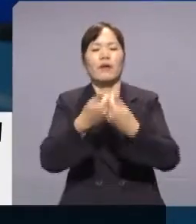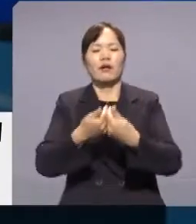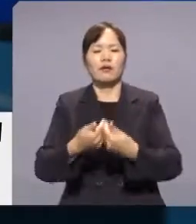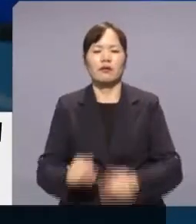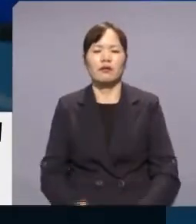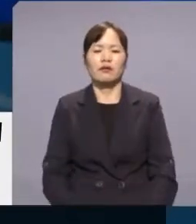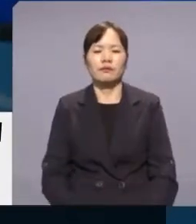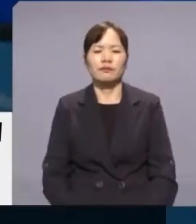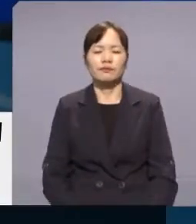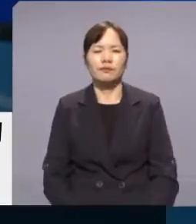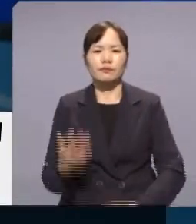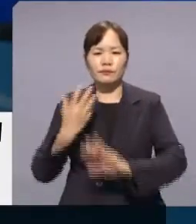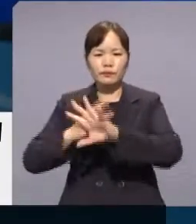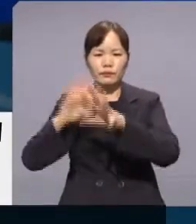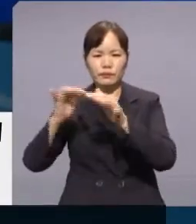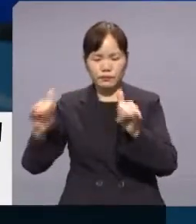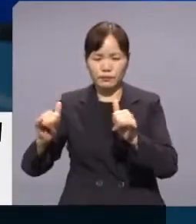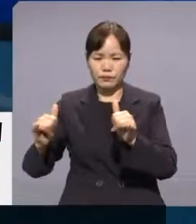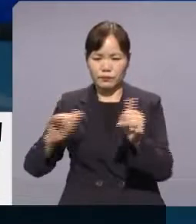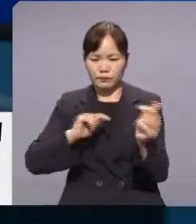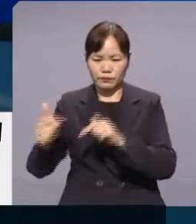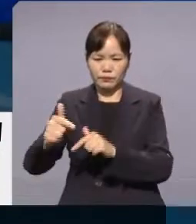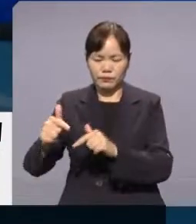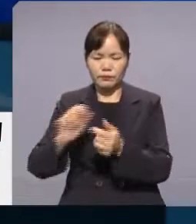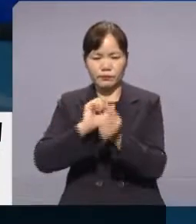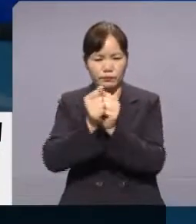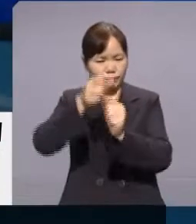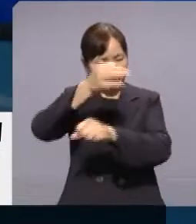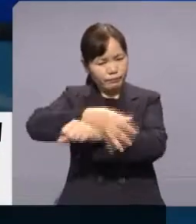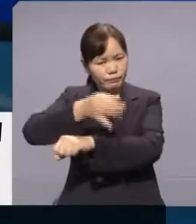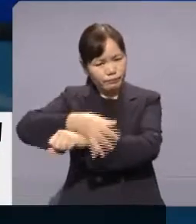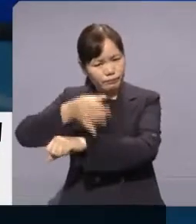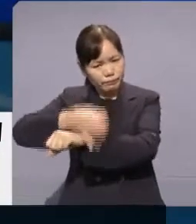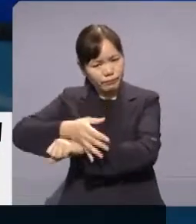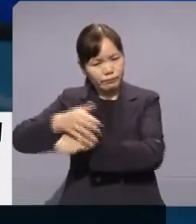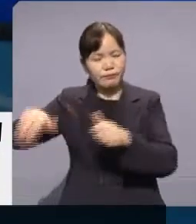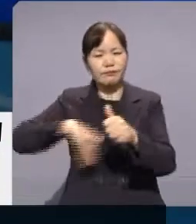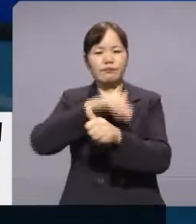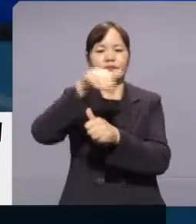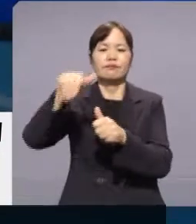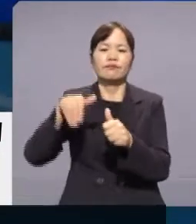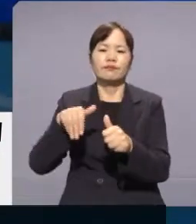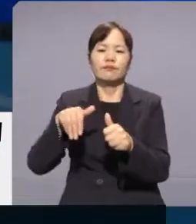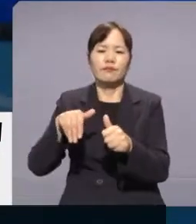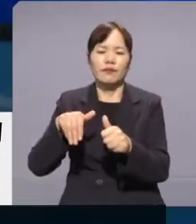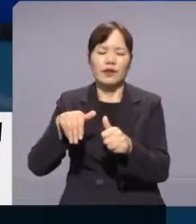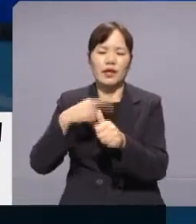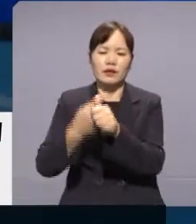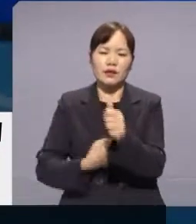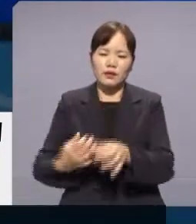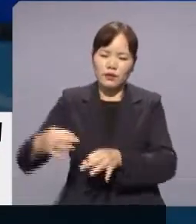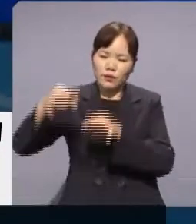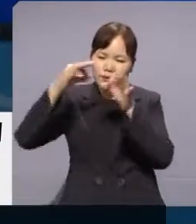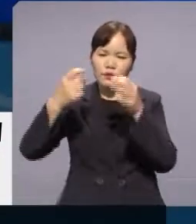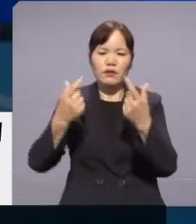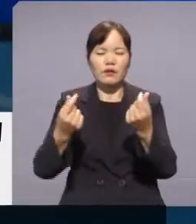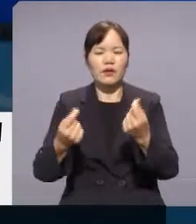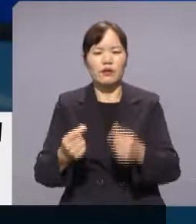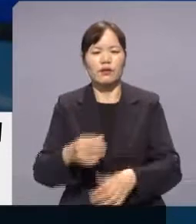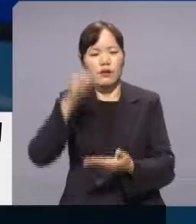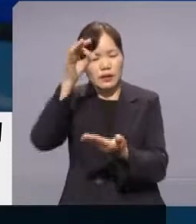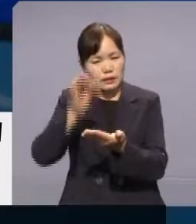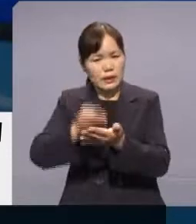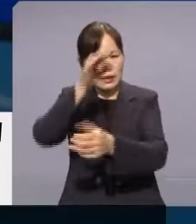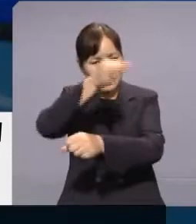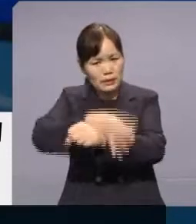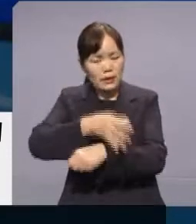지금 외국인들이 들어오는 모습들을 갖추는 그런 상황에서 오늘 올라간 것 같고요. 뭐 저가